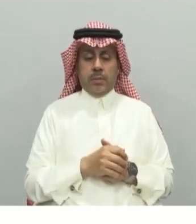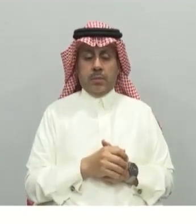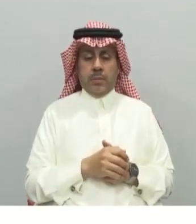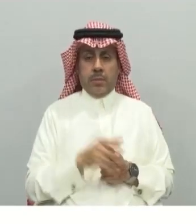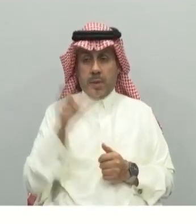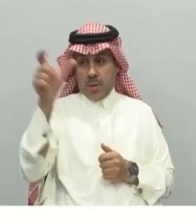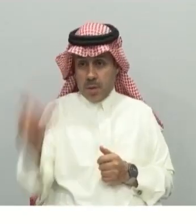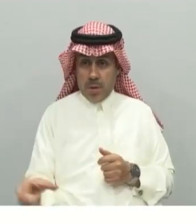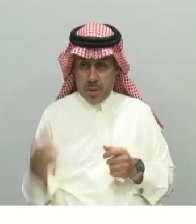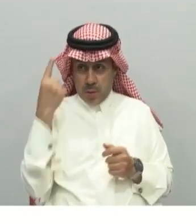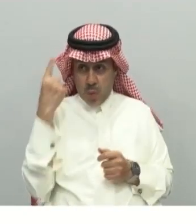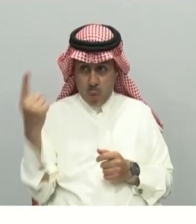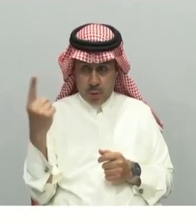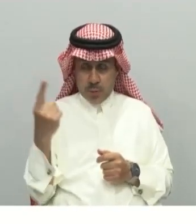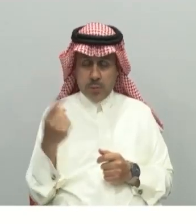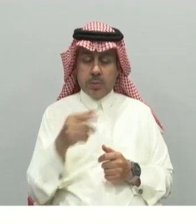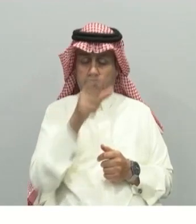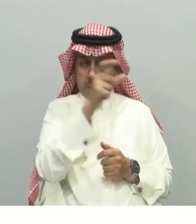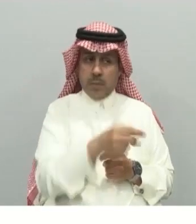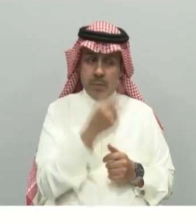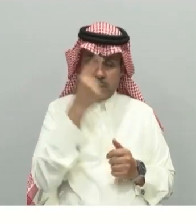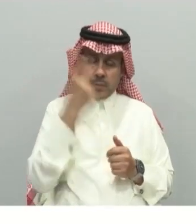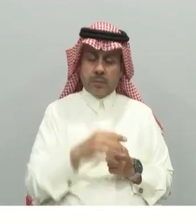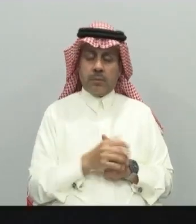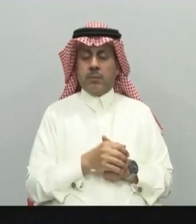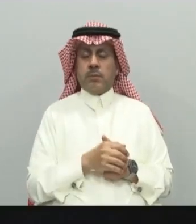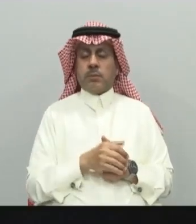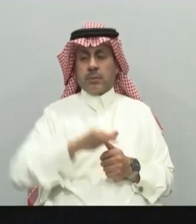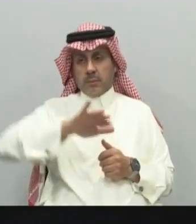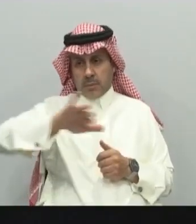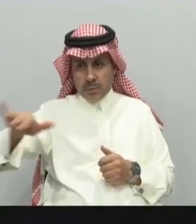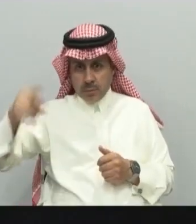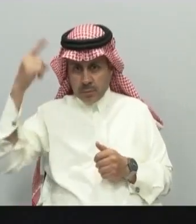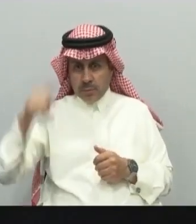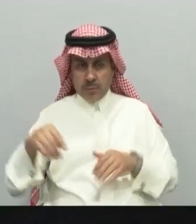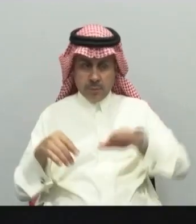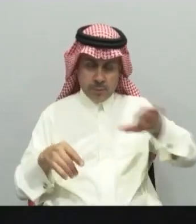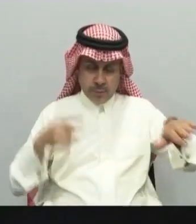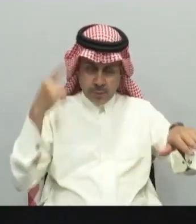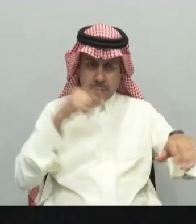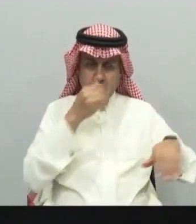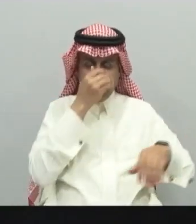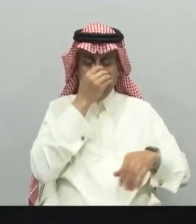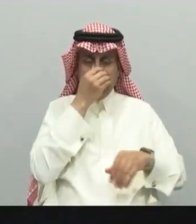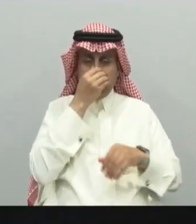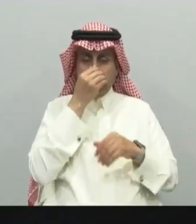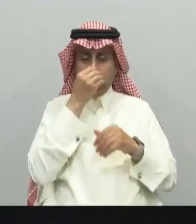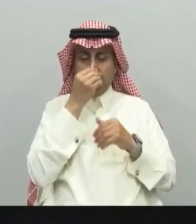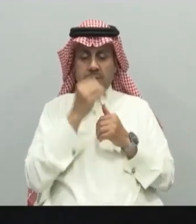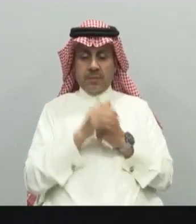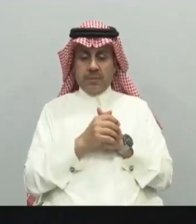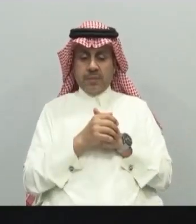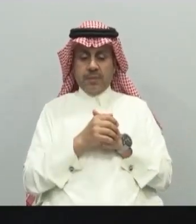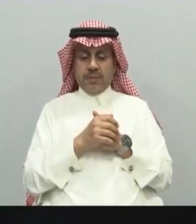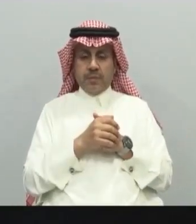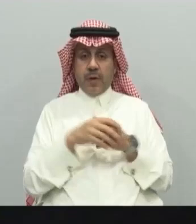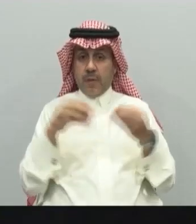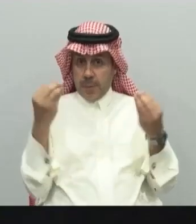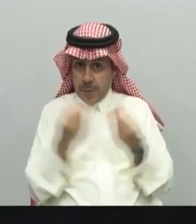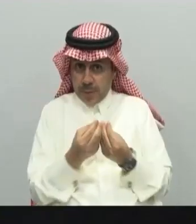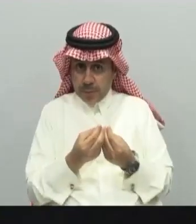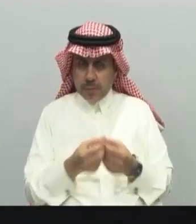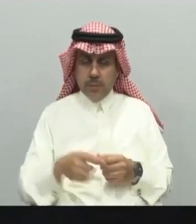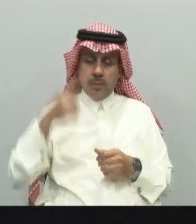انفراده يعني ربا الفضل حرام وكذلك ربا النسيئه حرام فاذا اجتمع اصبح الامر